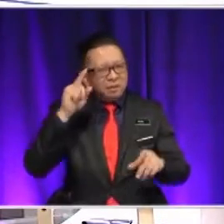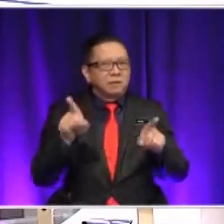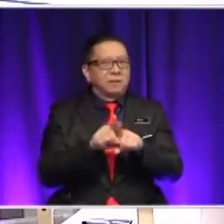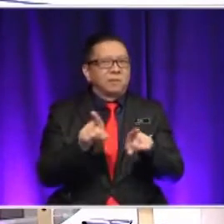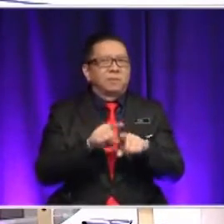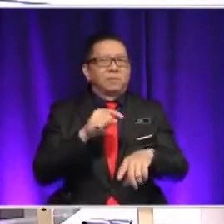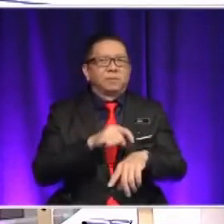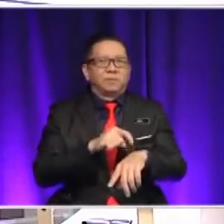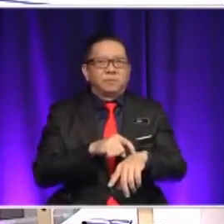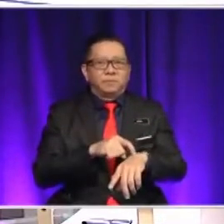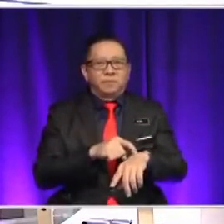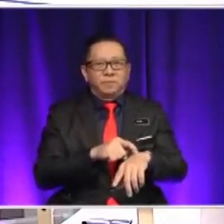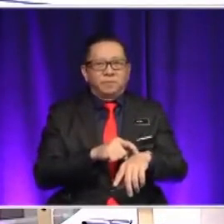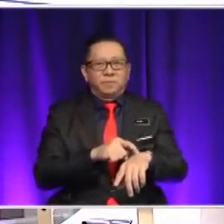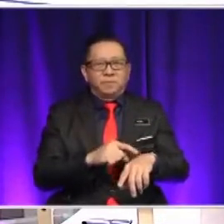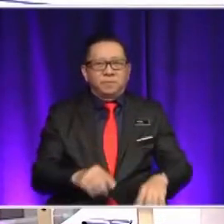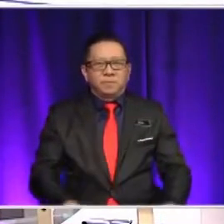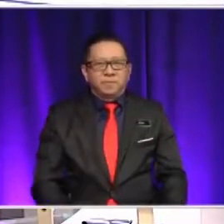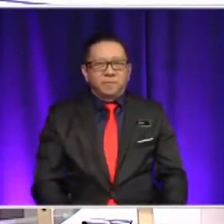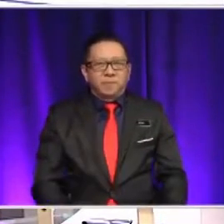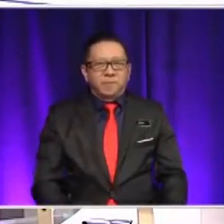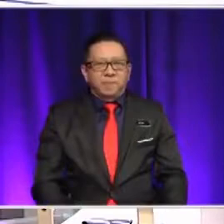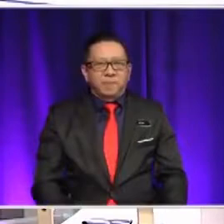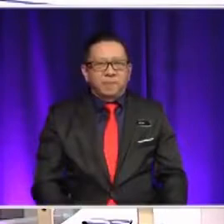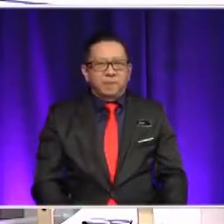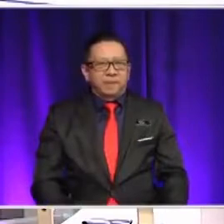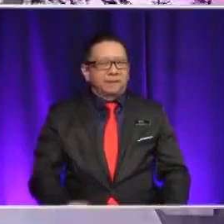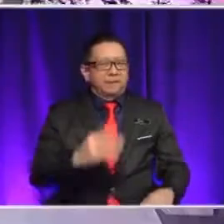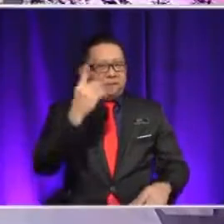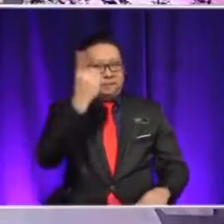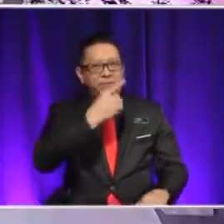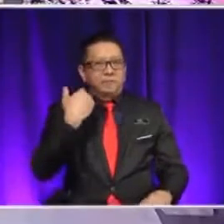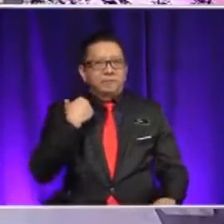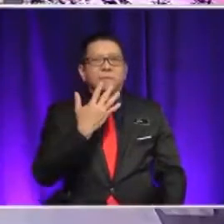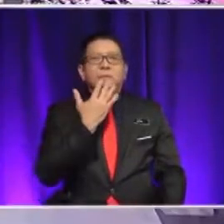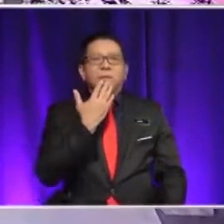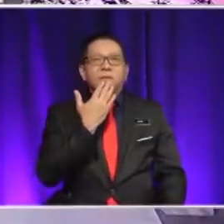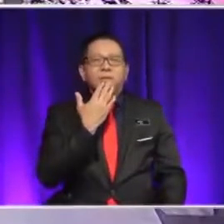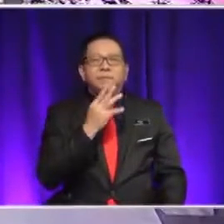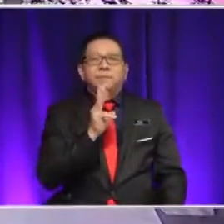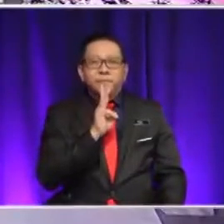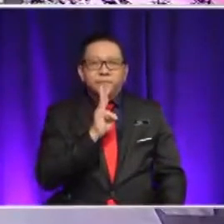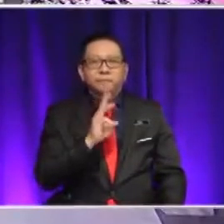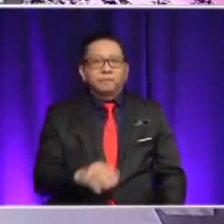seterusnya kita enak Tengoklah five aneka depannya banyak Five V sini ada warna Oke warna